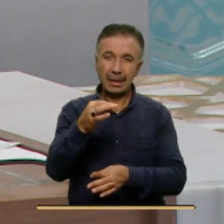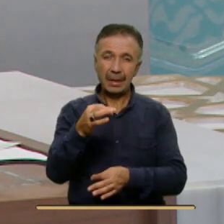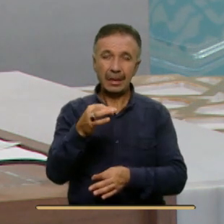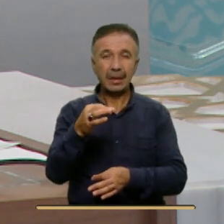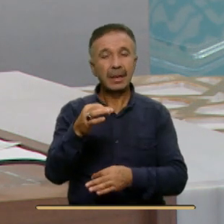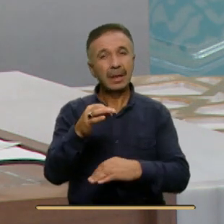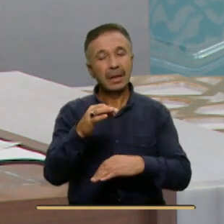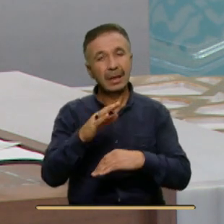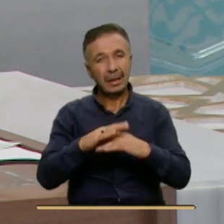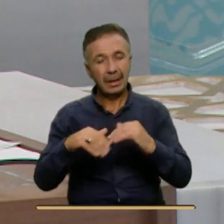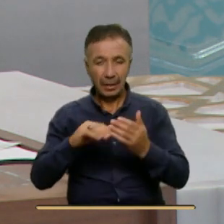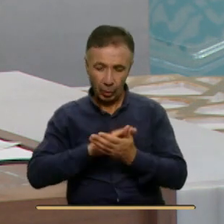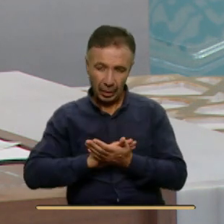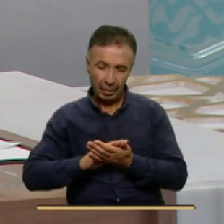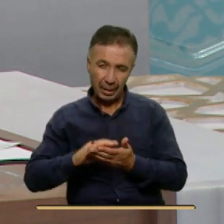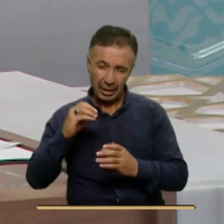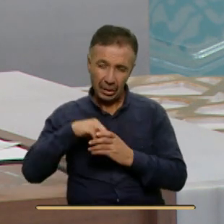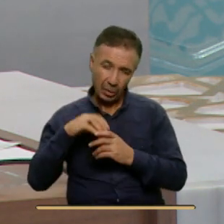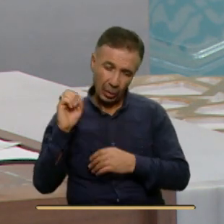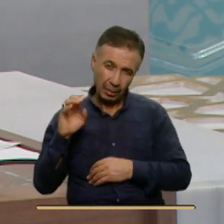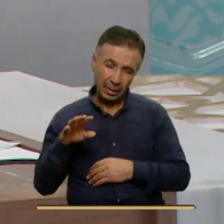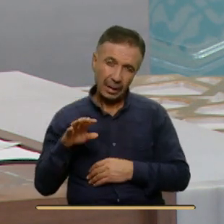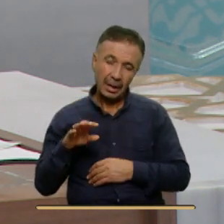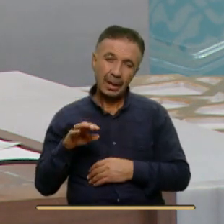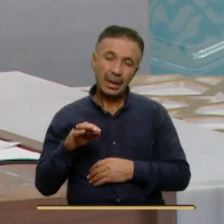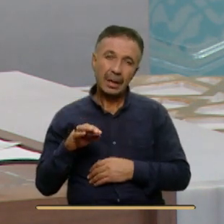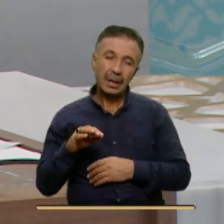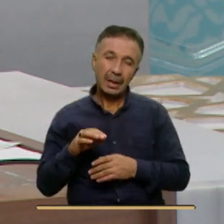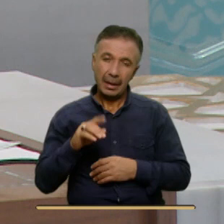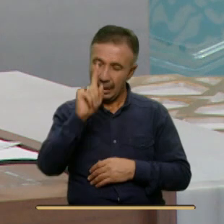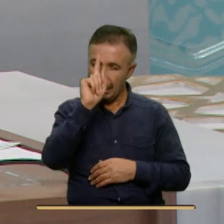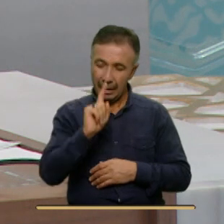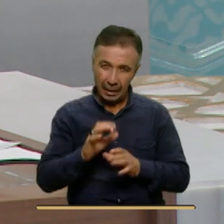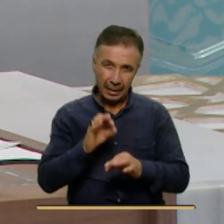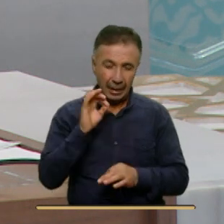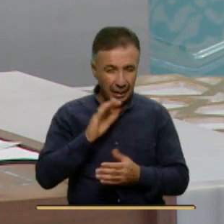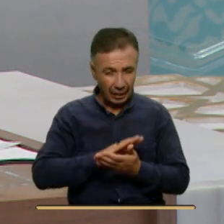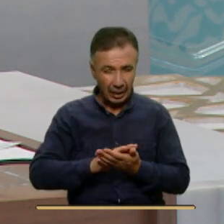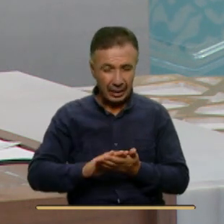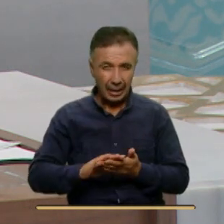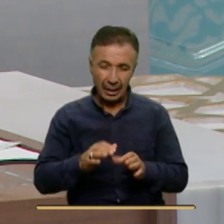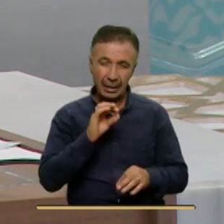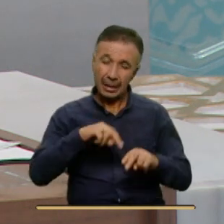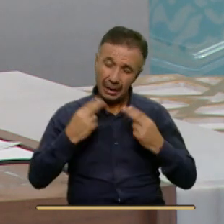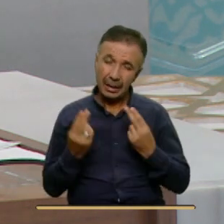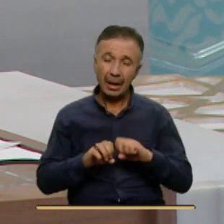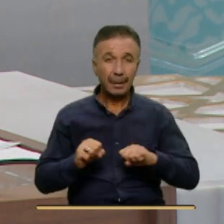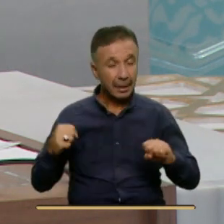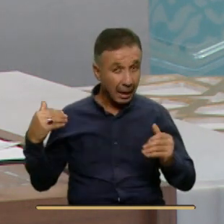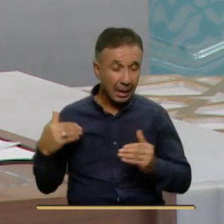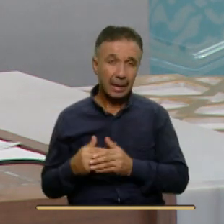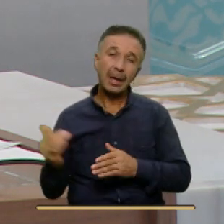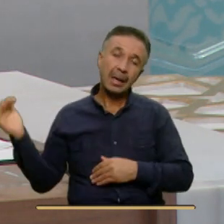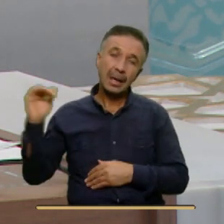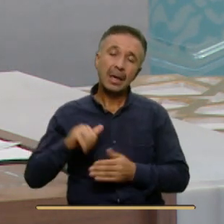gönderilmiştir. İlk insanı ihya eden insan, İslam, kıyamete kadar gelecek olan